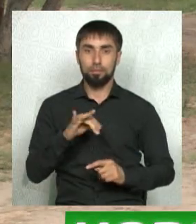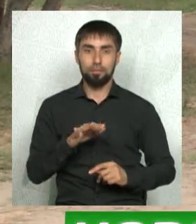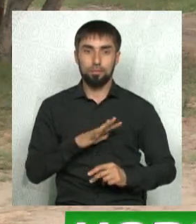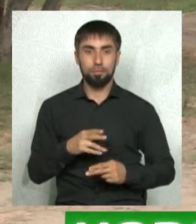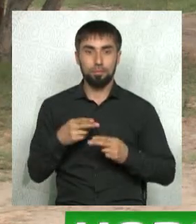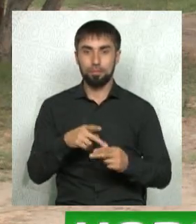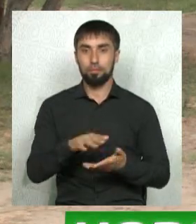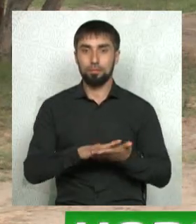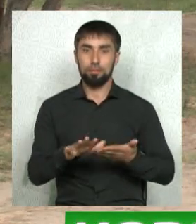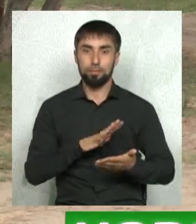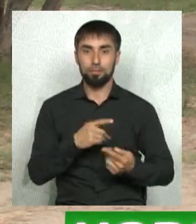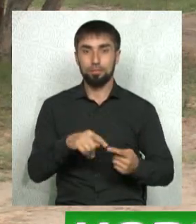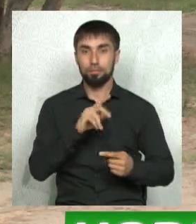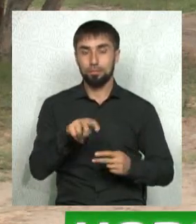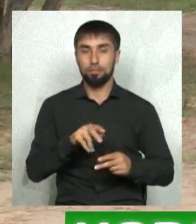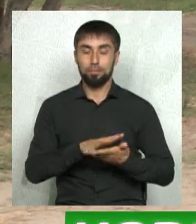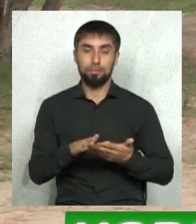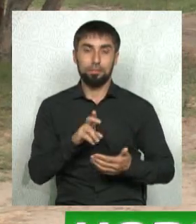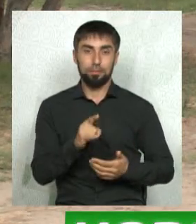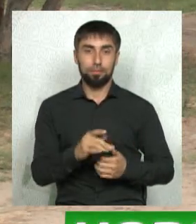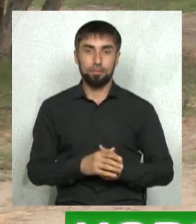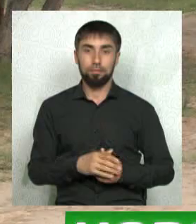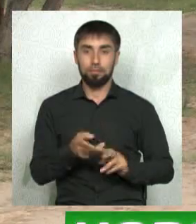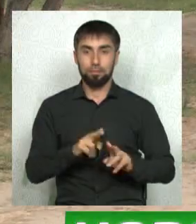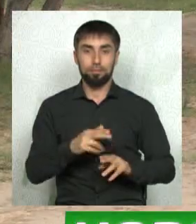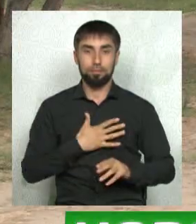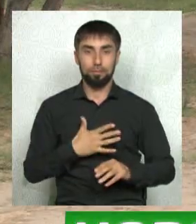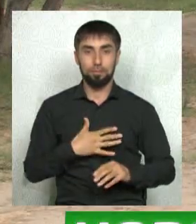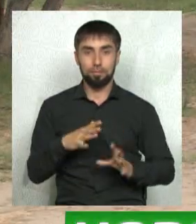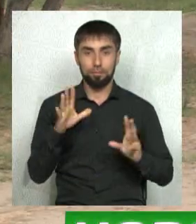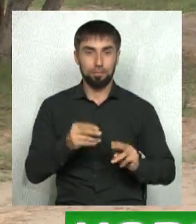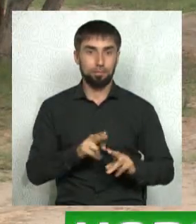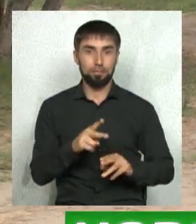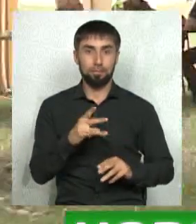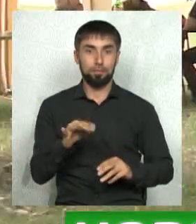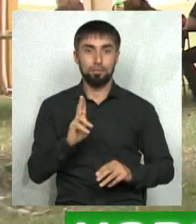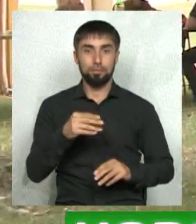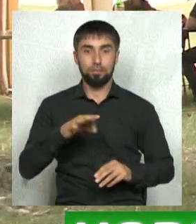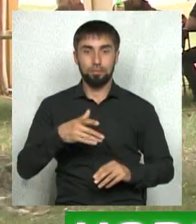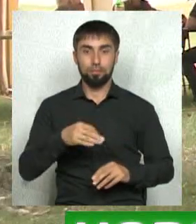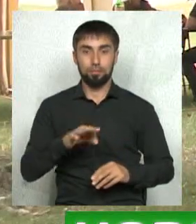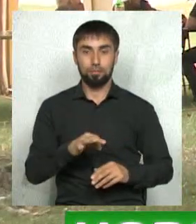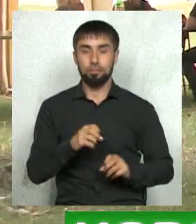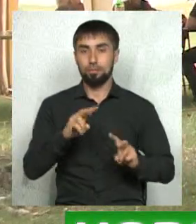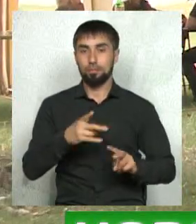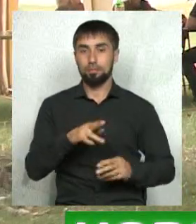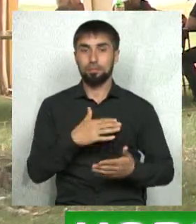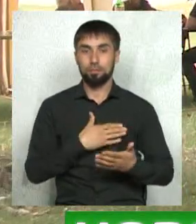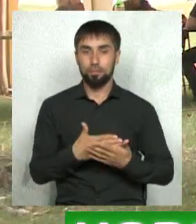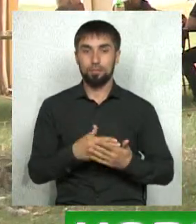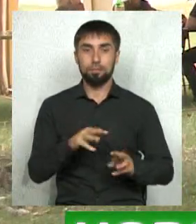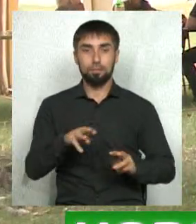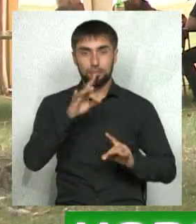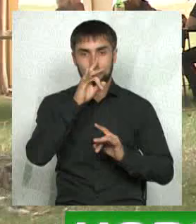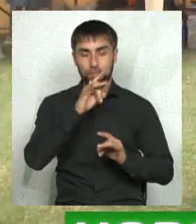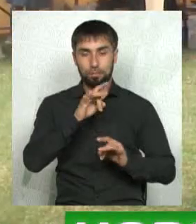чисто было бы. Другие приедут, тоже чисто бы. Это же наше все. Мы же не для кого-то это делаем. Специально для волонтеров